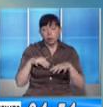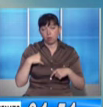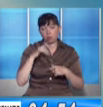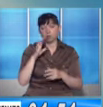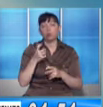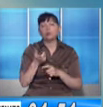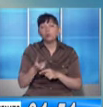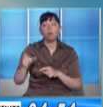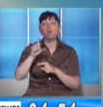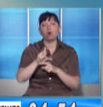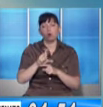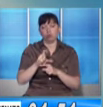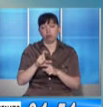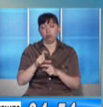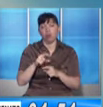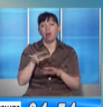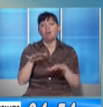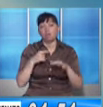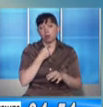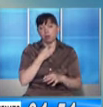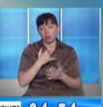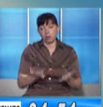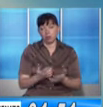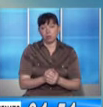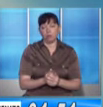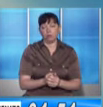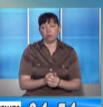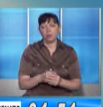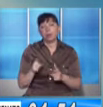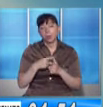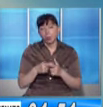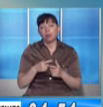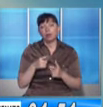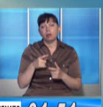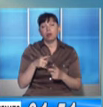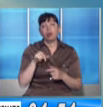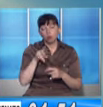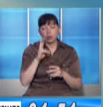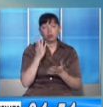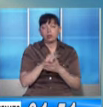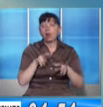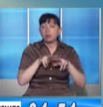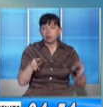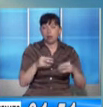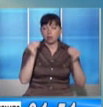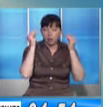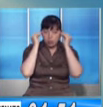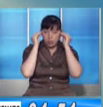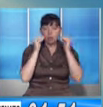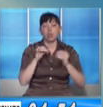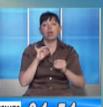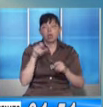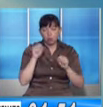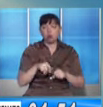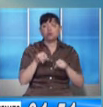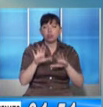parlamentară sau un partid în Parlamentul Republicii Moldova care deține acea majoritate, care are aceleași viziuni și este gata și la nivel legislativ